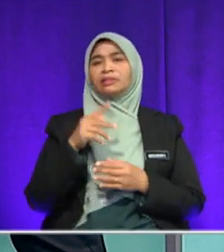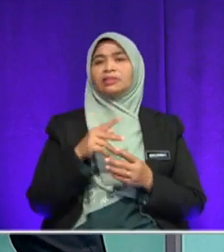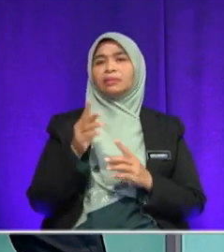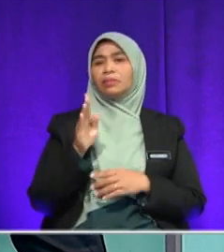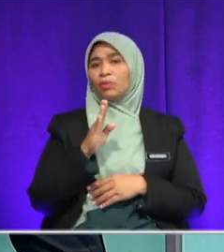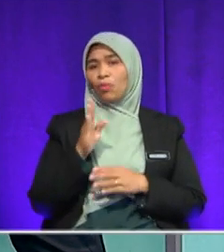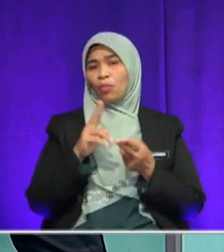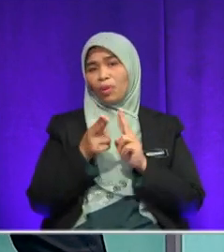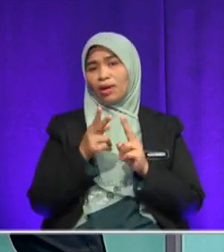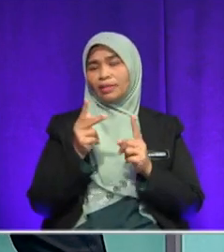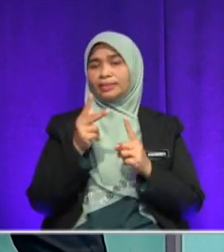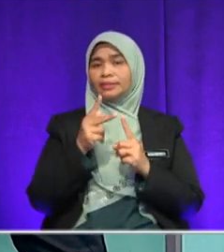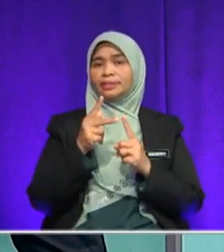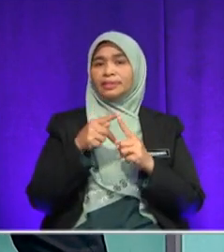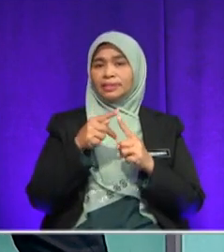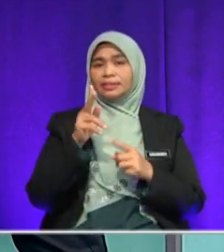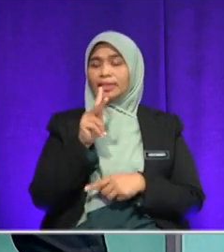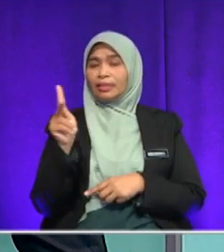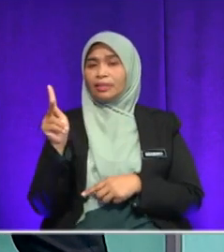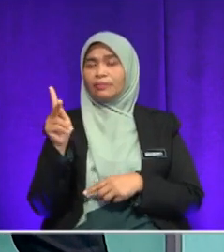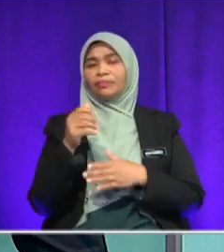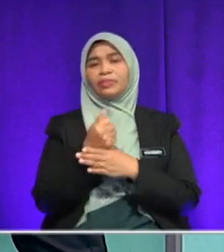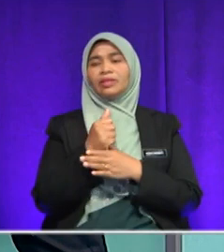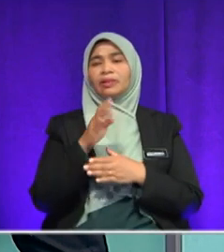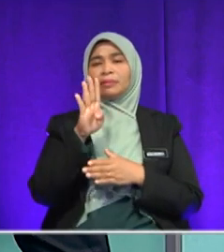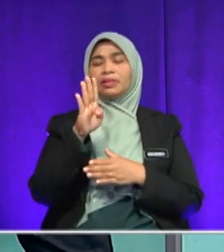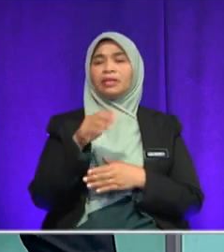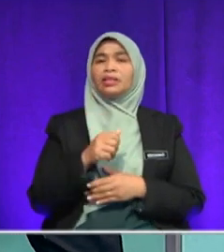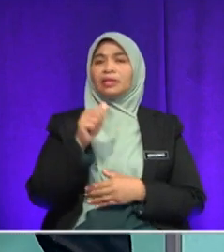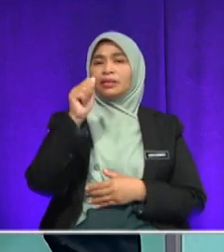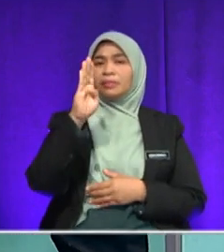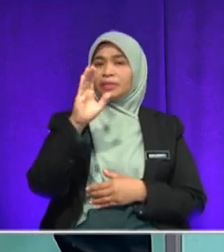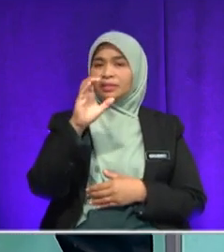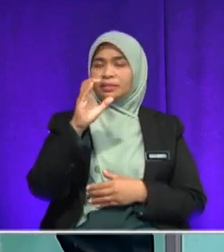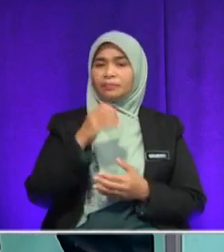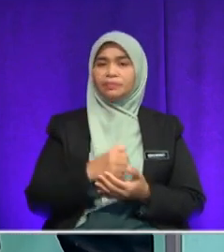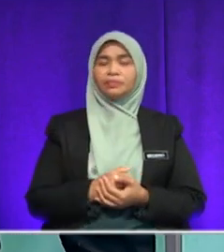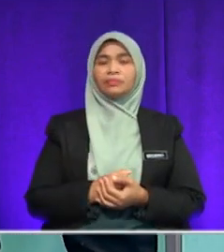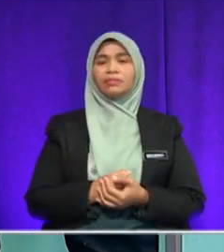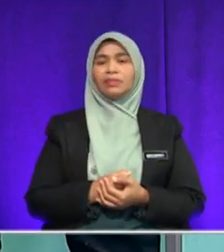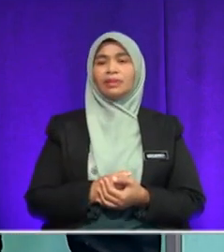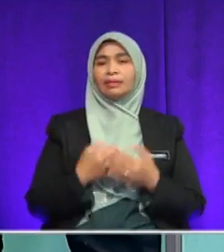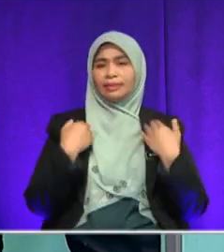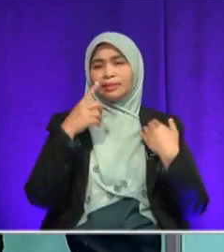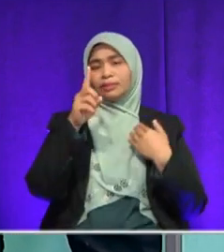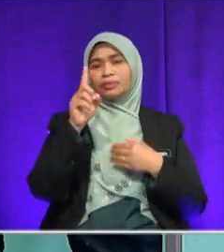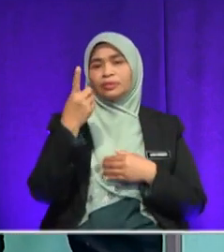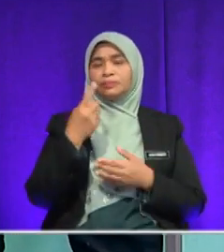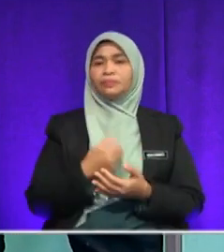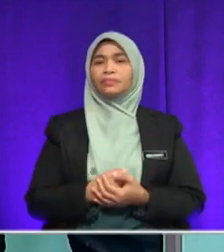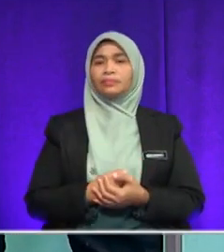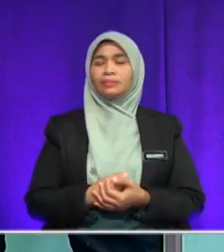kanan. Okey, so di antara 4 A, B, C dan D pilihan jawapan tu, hanya satu sahaja keyword